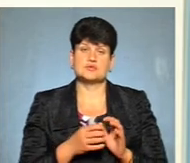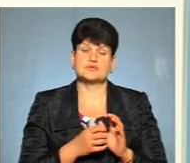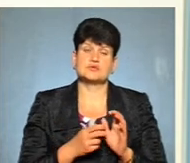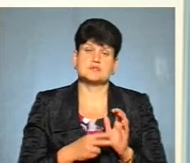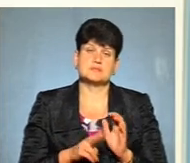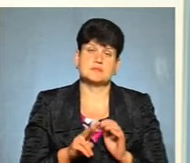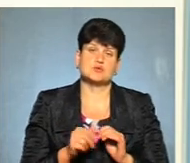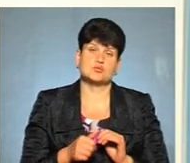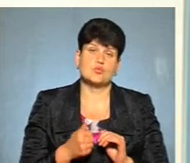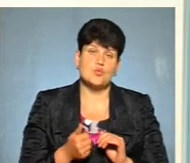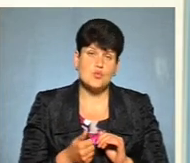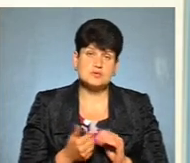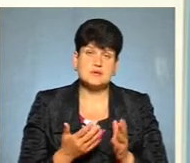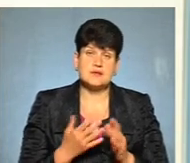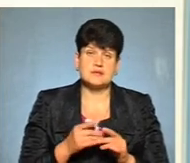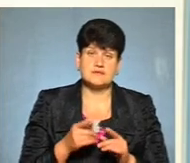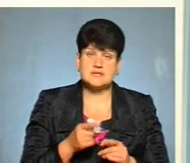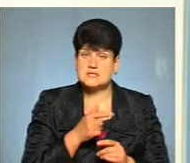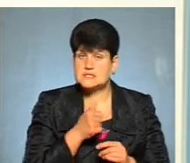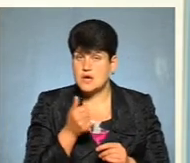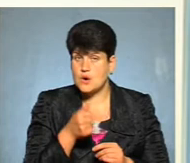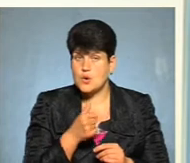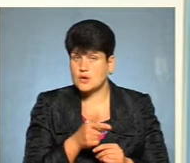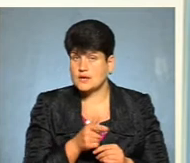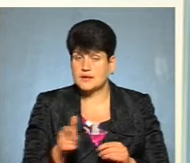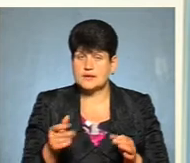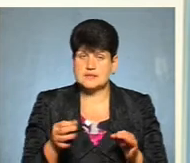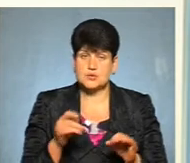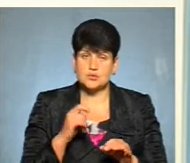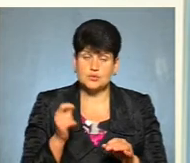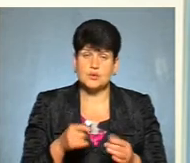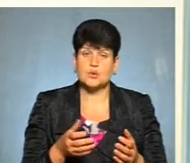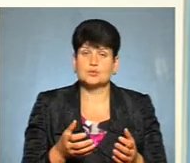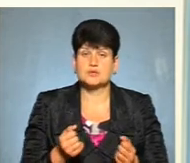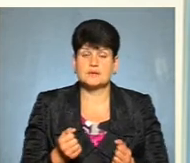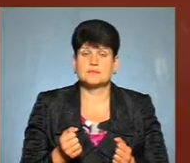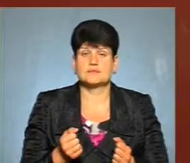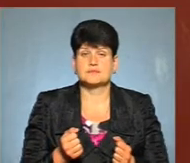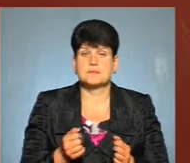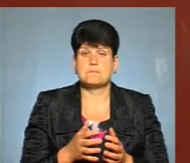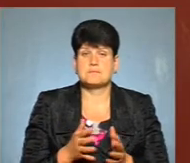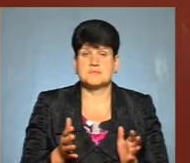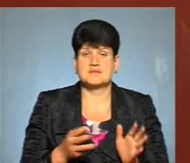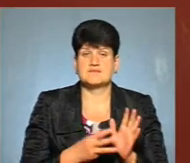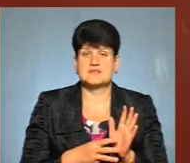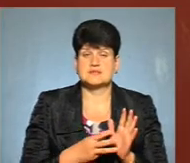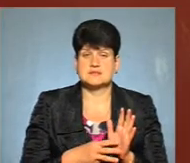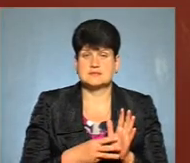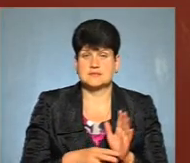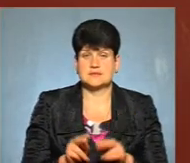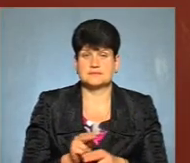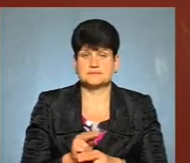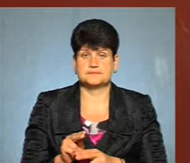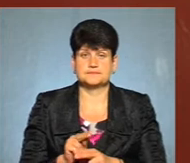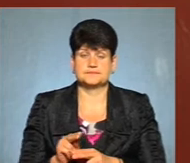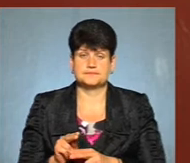1971 році. Але ж він за роки незалежності України отримав більше 80 системних змін.